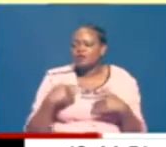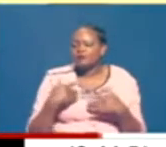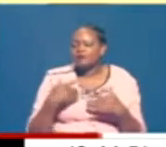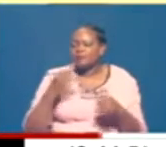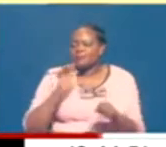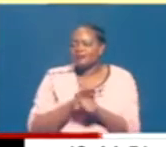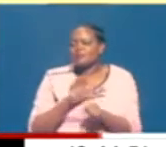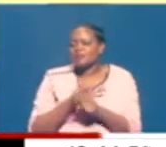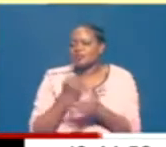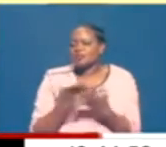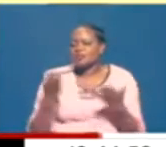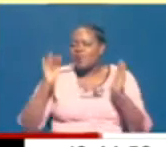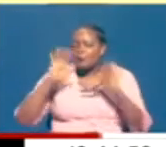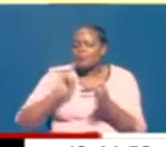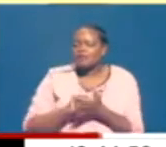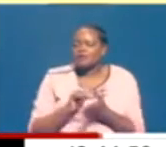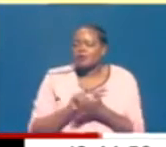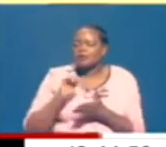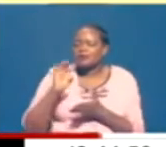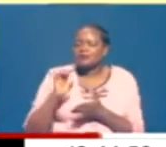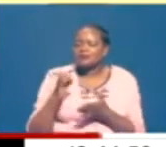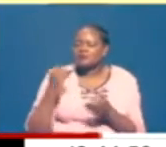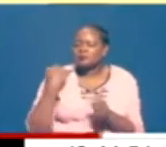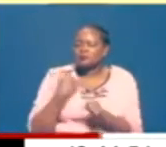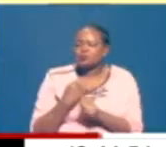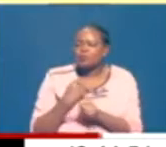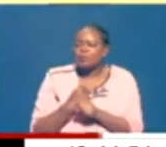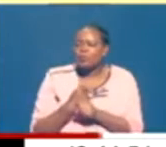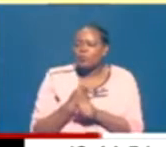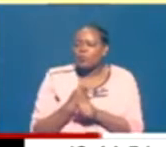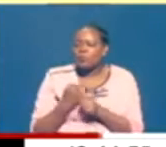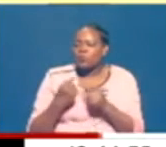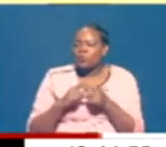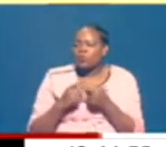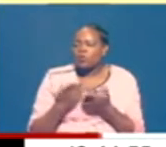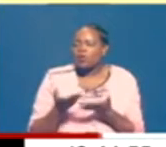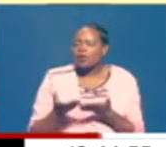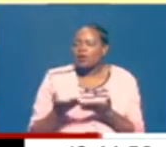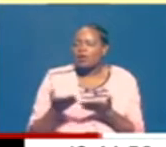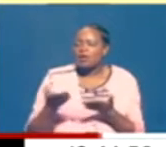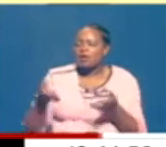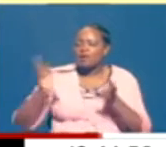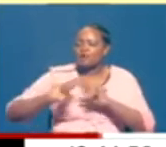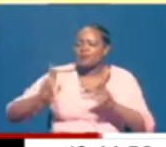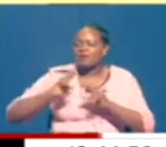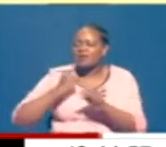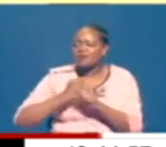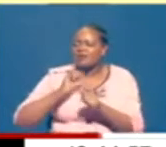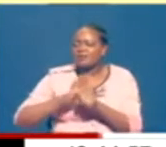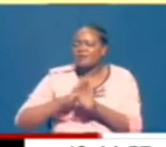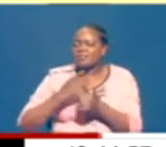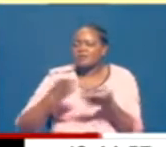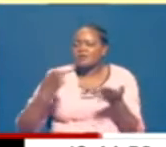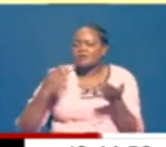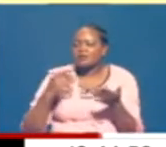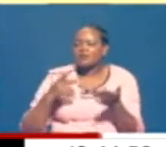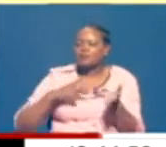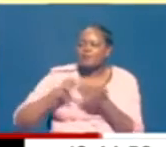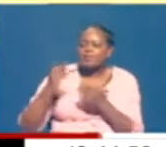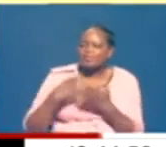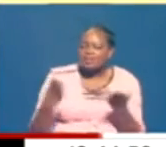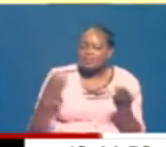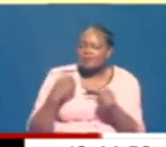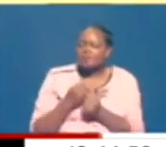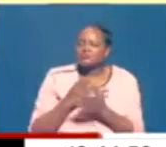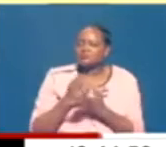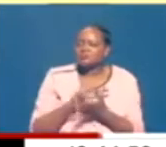mingi muhimu ambaye IBC inafanya. Hata saizi tayari wamefanya vitu mingi, wamefanya procurement kuhakikisha